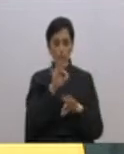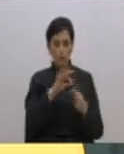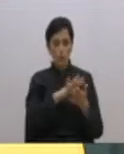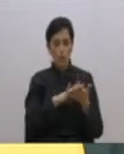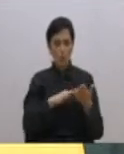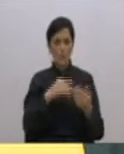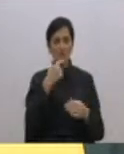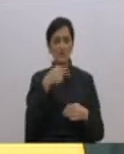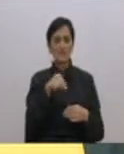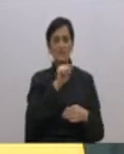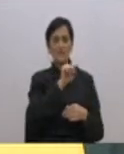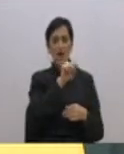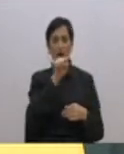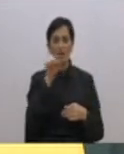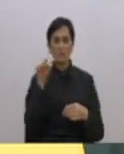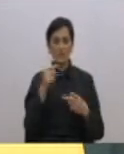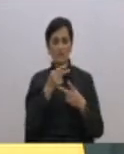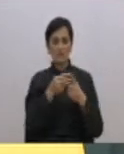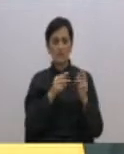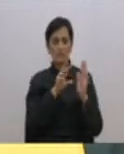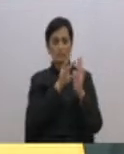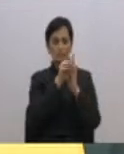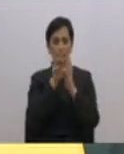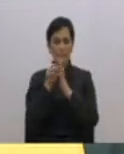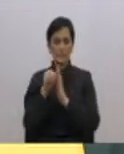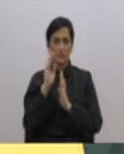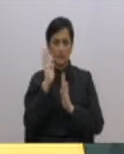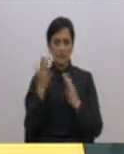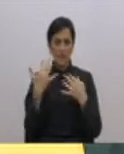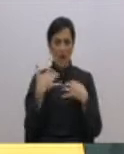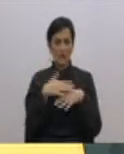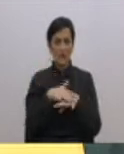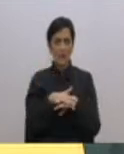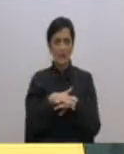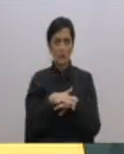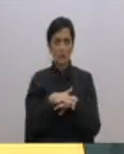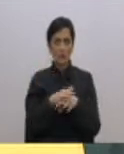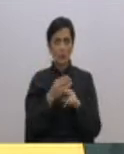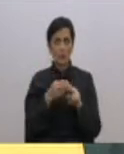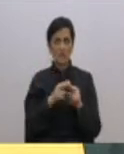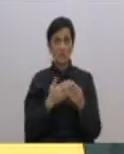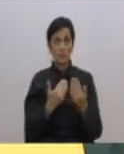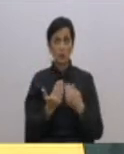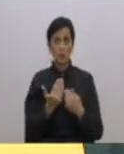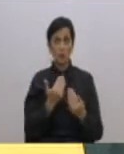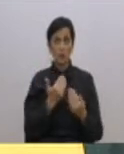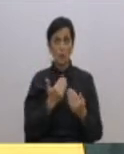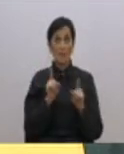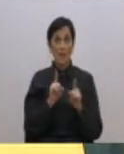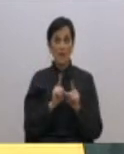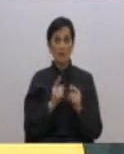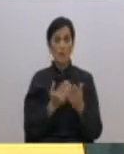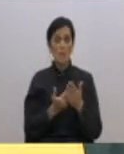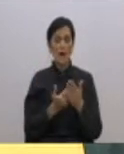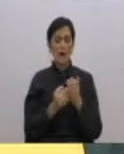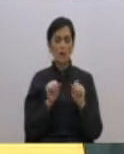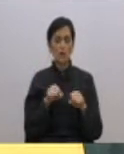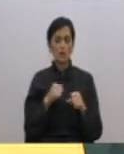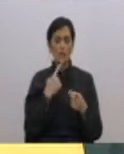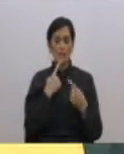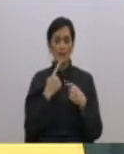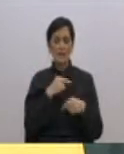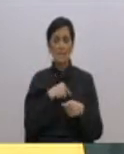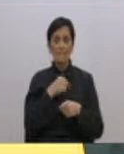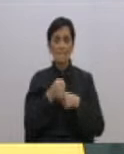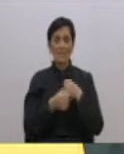სხვა დაწესებულებებზეც იქნება ასე ვთქვათ ადაპტირებული ეს მიდგომა. ასევე შეიძლება მაგალითად პარაკოთ